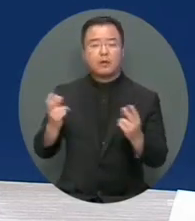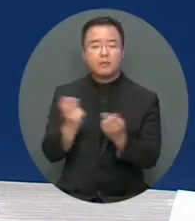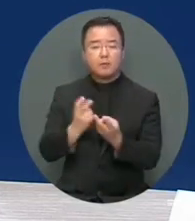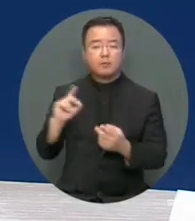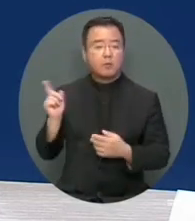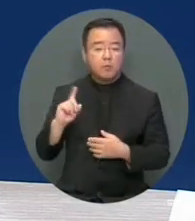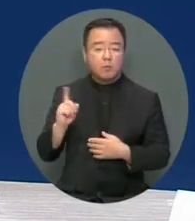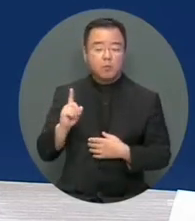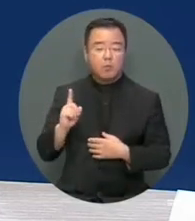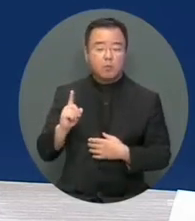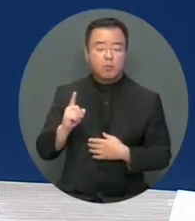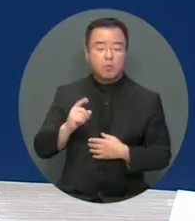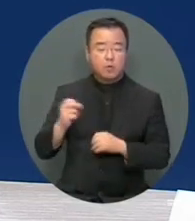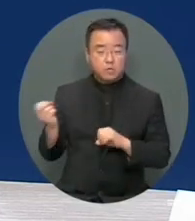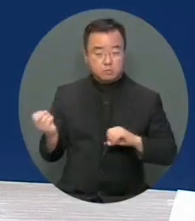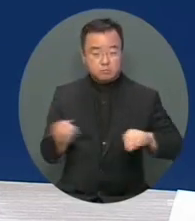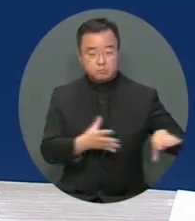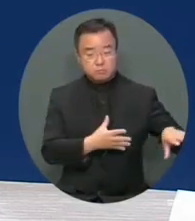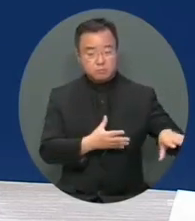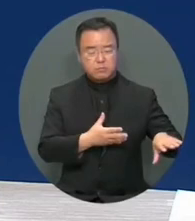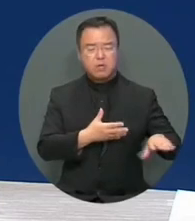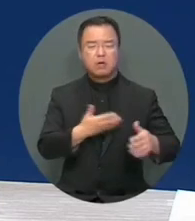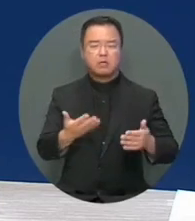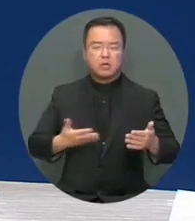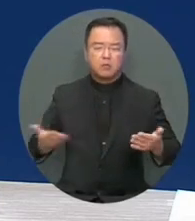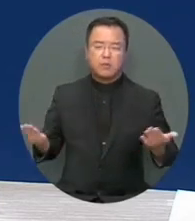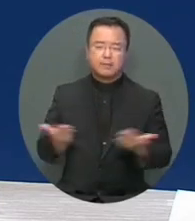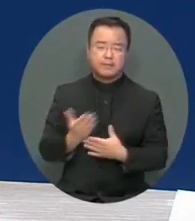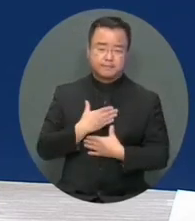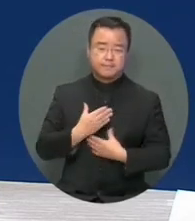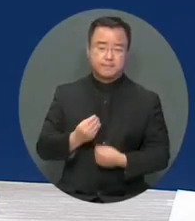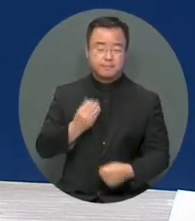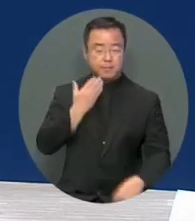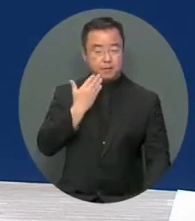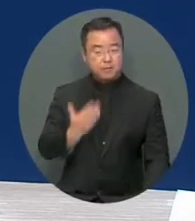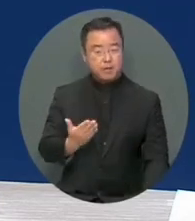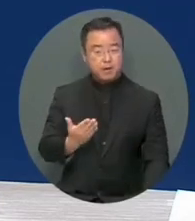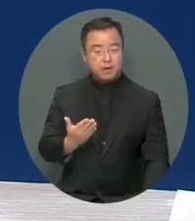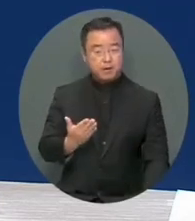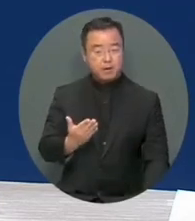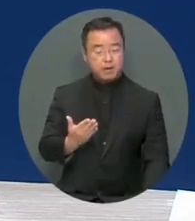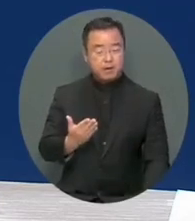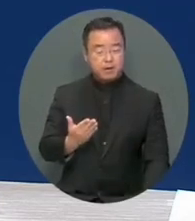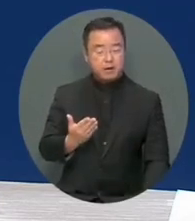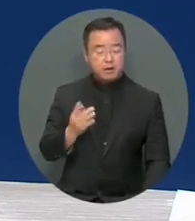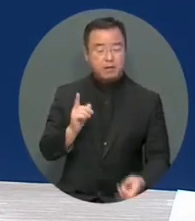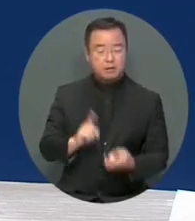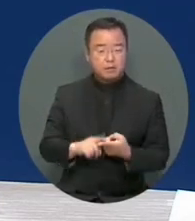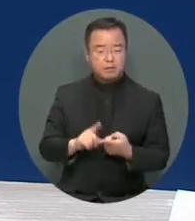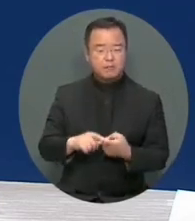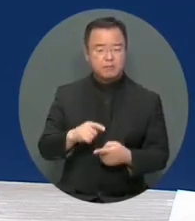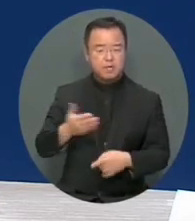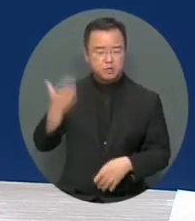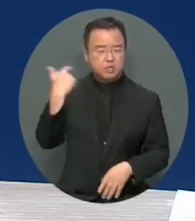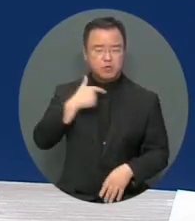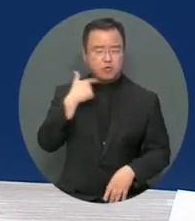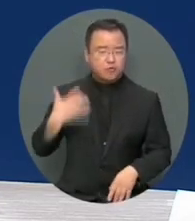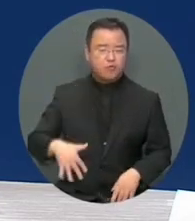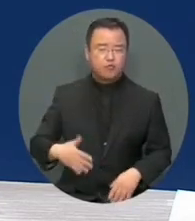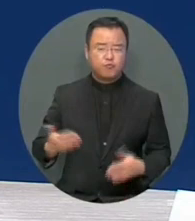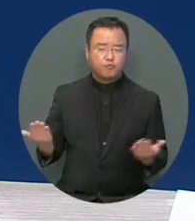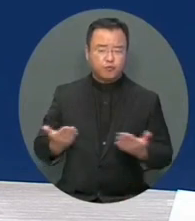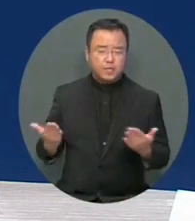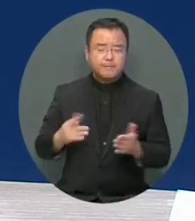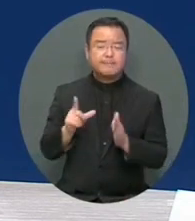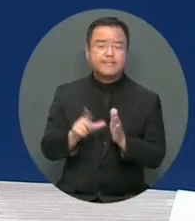다음에 방류를 하는 것이 안전한 수단이 확보됐을 경우에도 한 번도 안 해본 일이니까 그